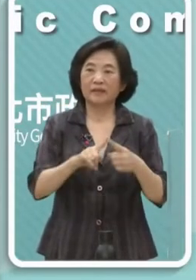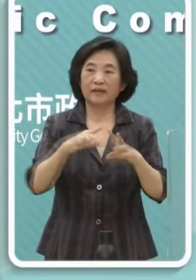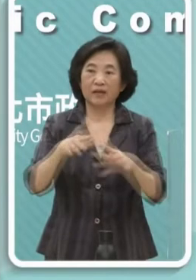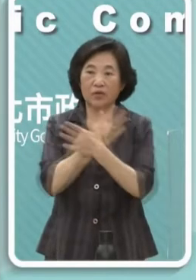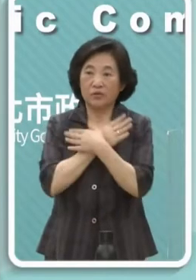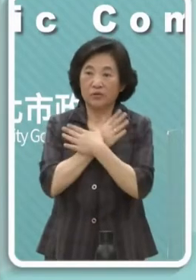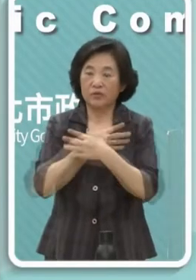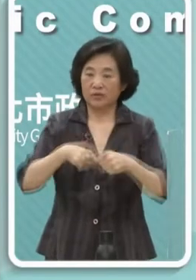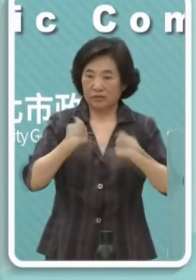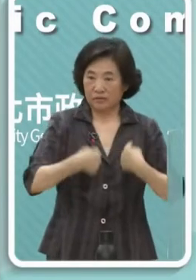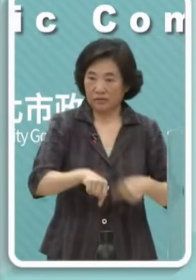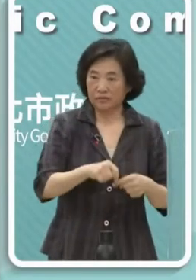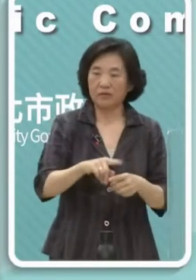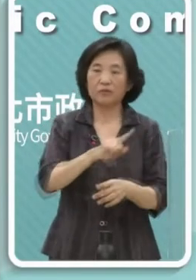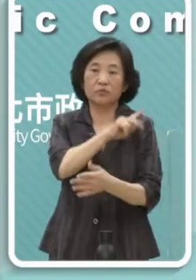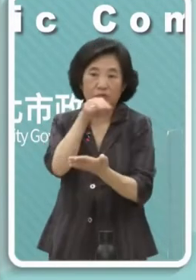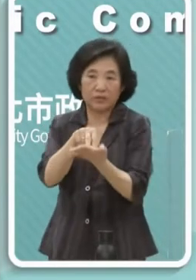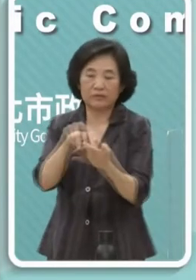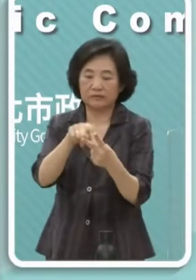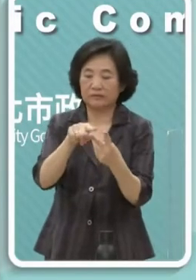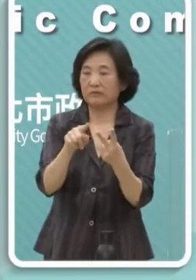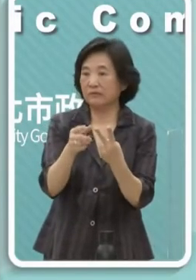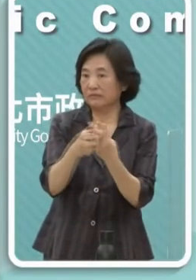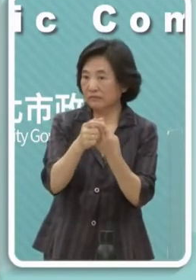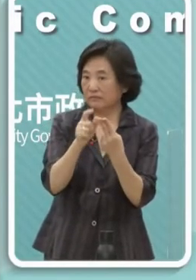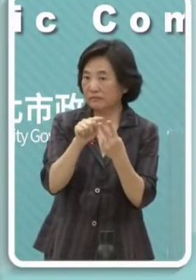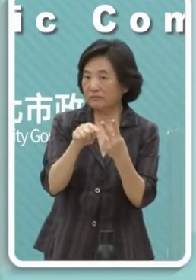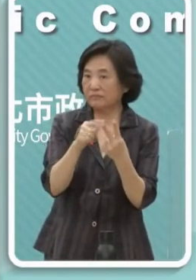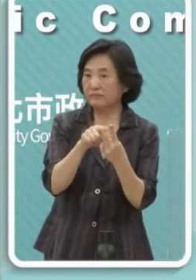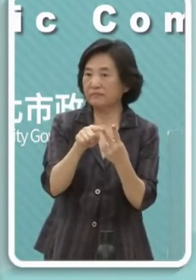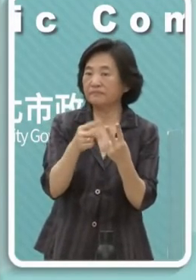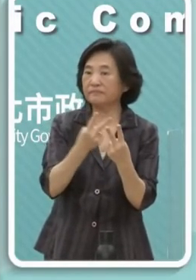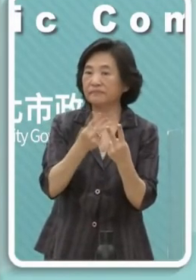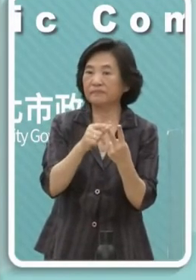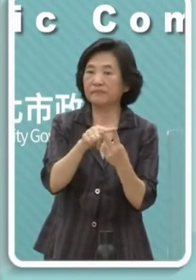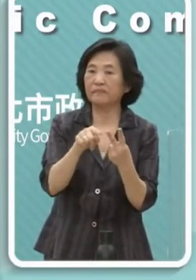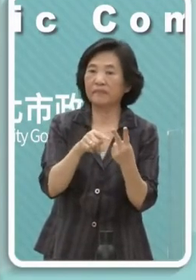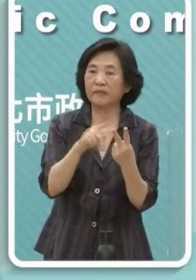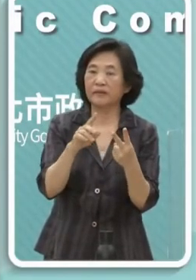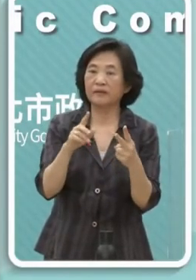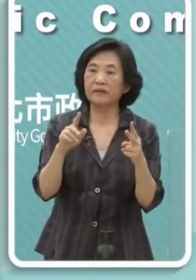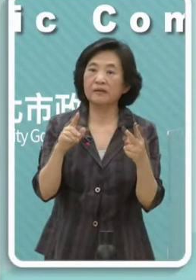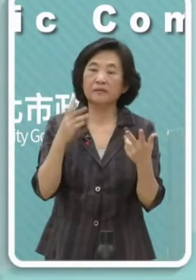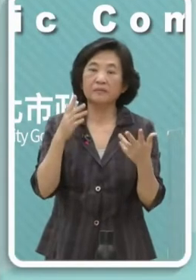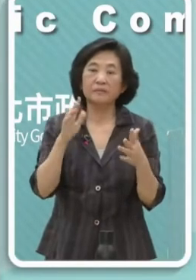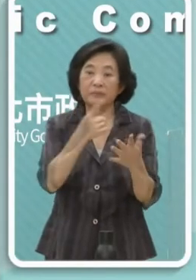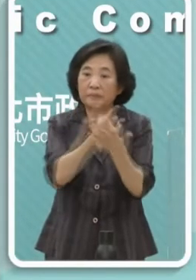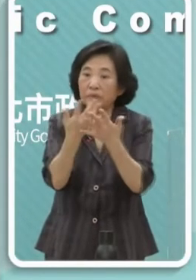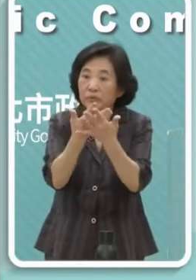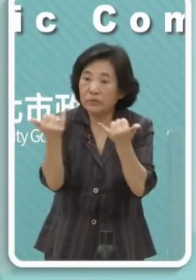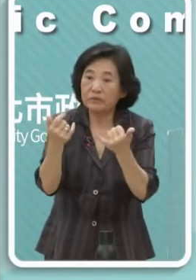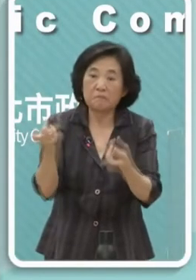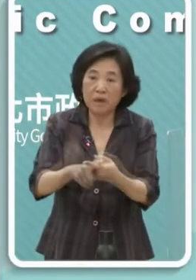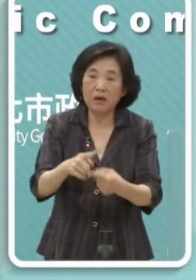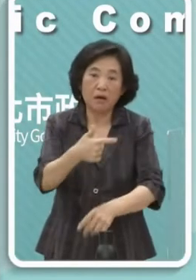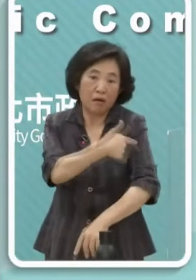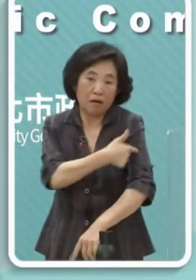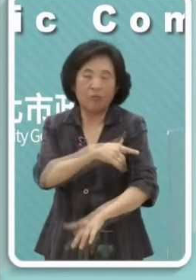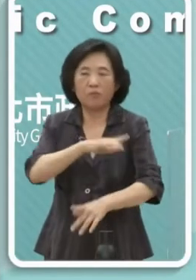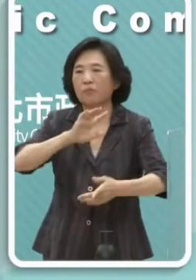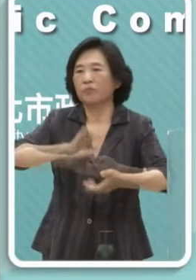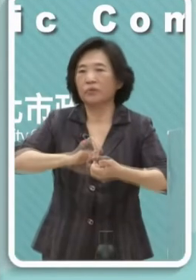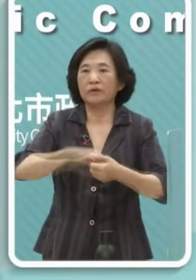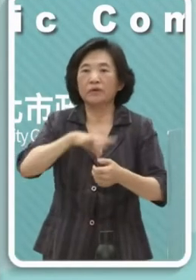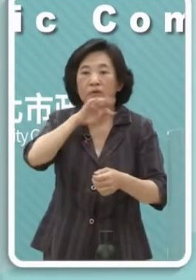幼跟独立的幼儿园啊，因为并不是每个学生都在打疫苗，我们现在打疫苗还是